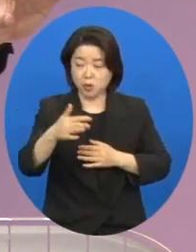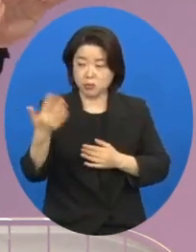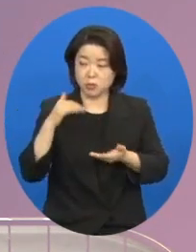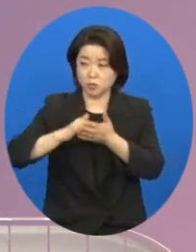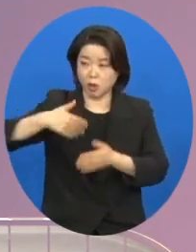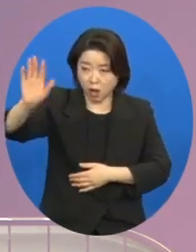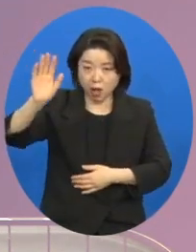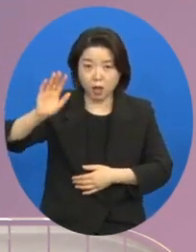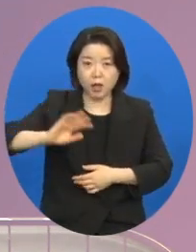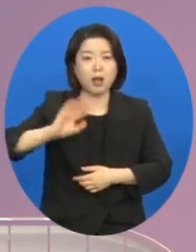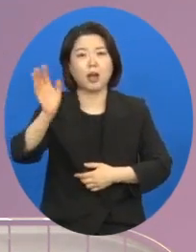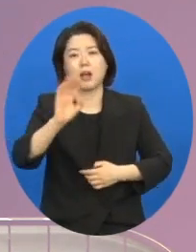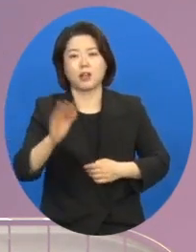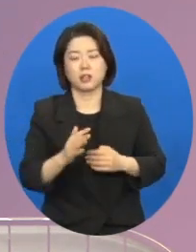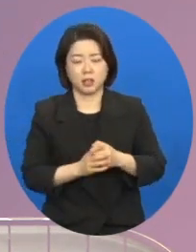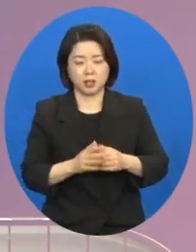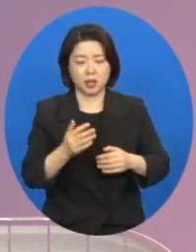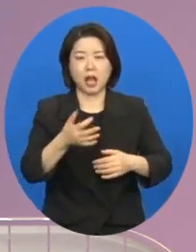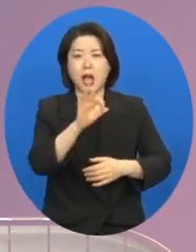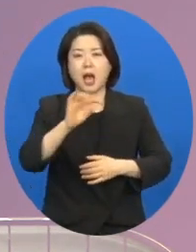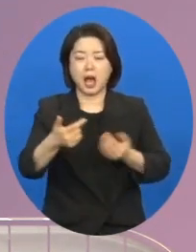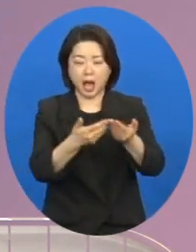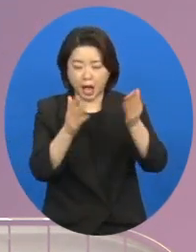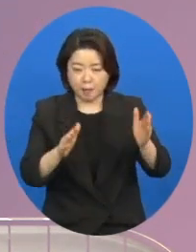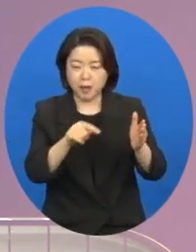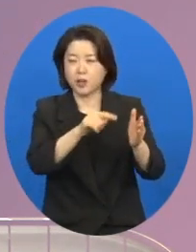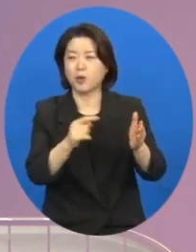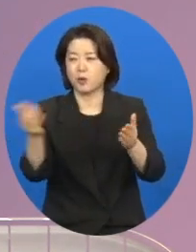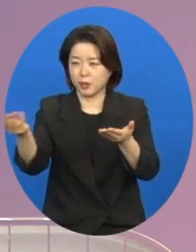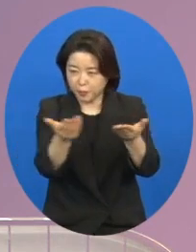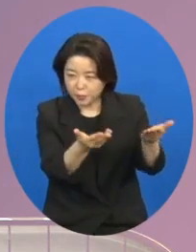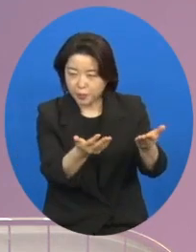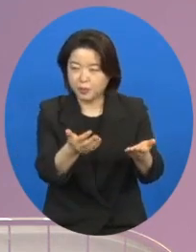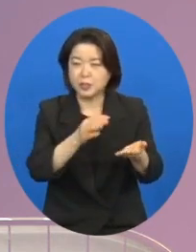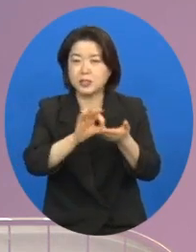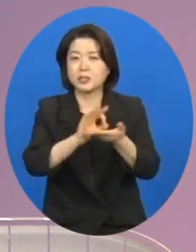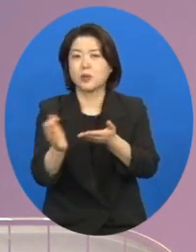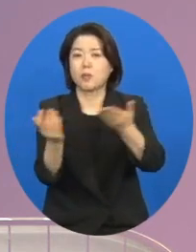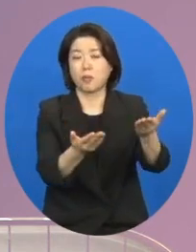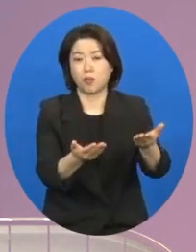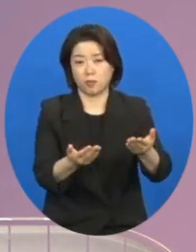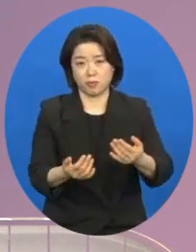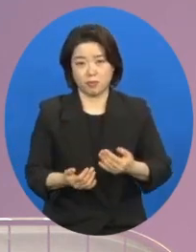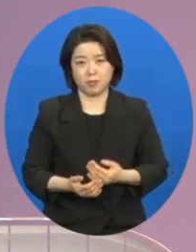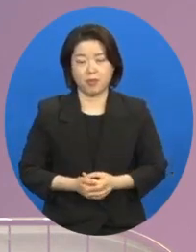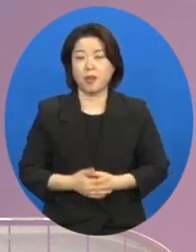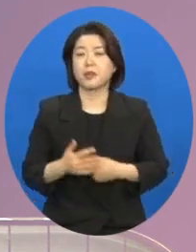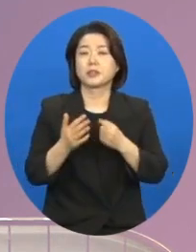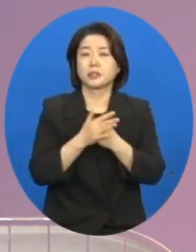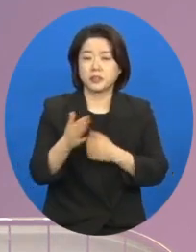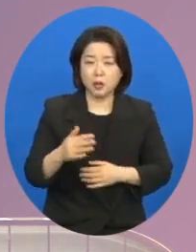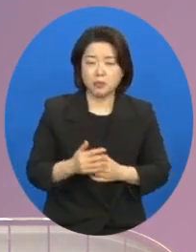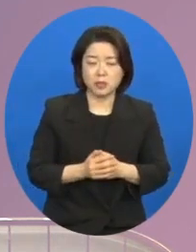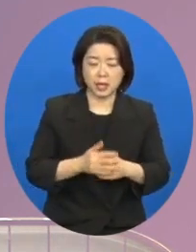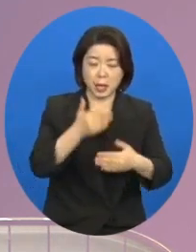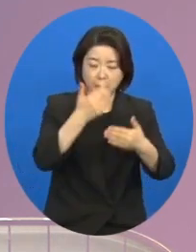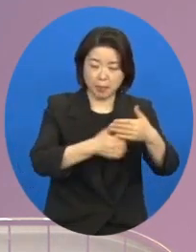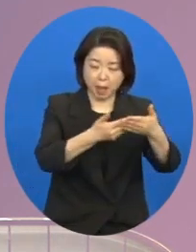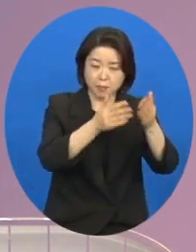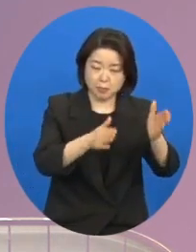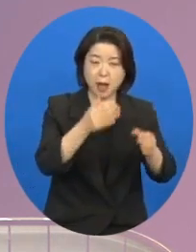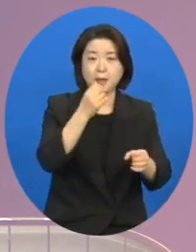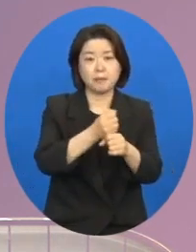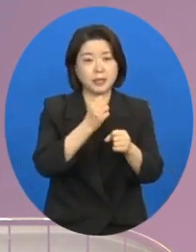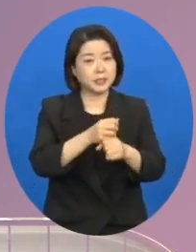하십니까? 아니죠. 안방을 쓰십시오. 아버님 어머님 방을 내어드리죠. 그러니까 빈 방을 만드는